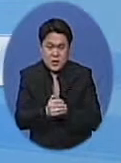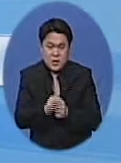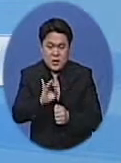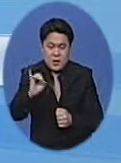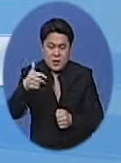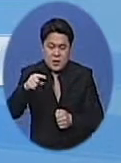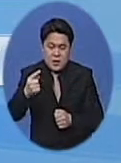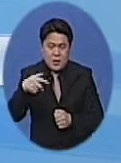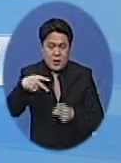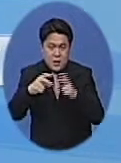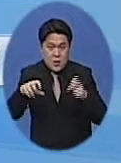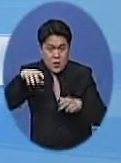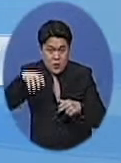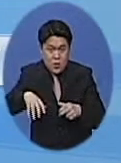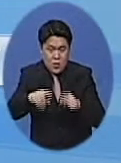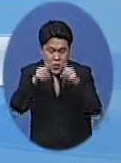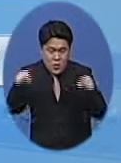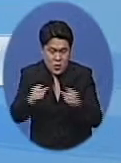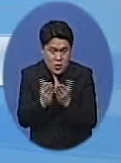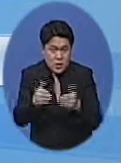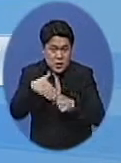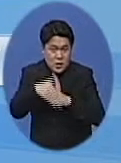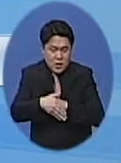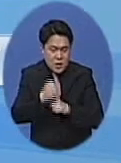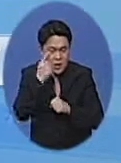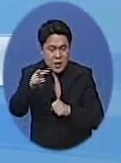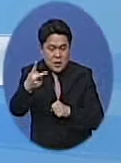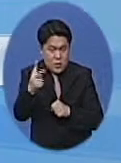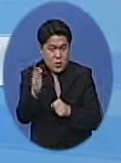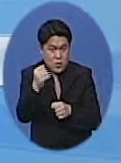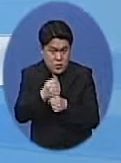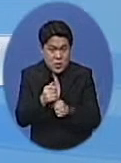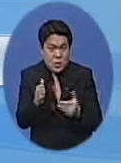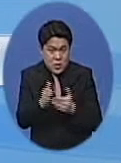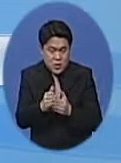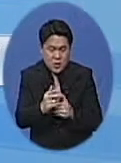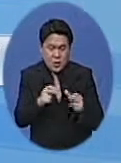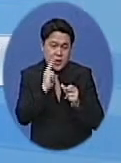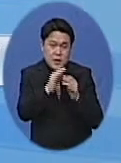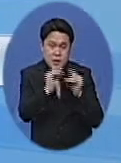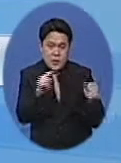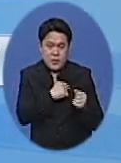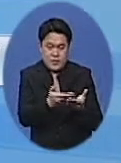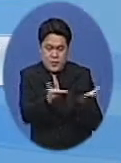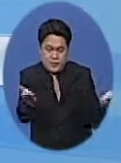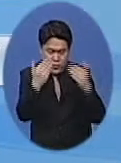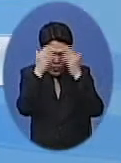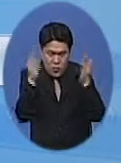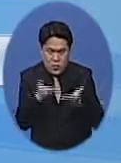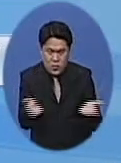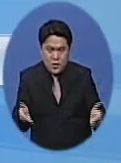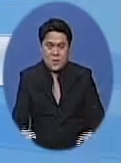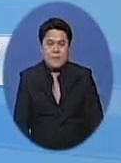비전 성남은 국배판 책자 형태로 매월 200부가 발행되며 중증 시각장애인에게 우선 무료로